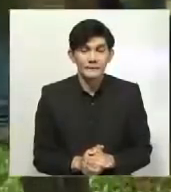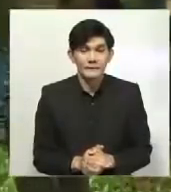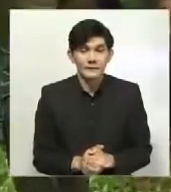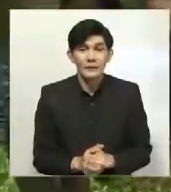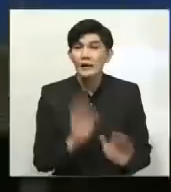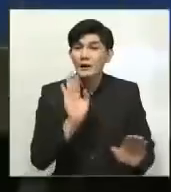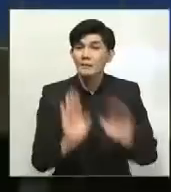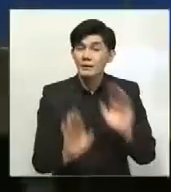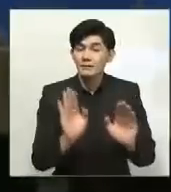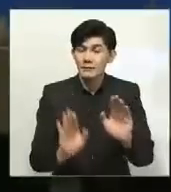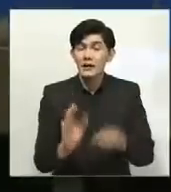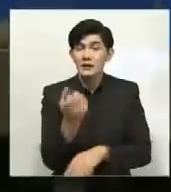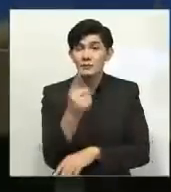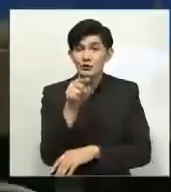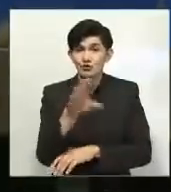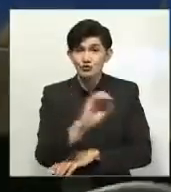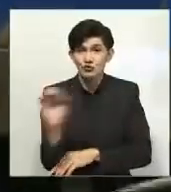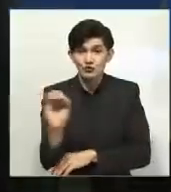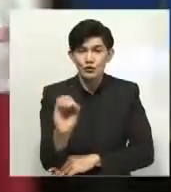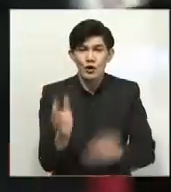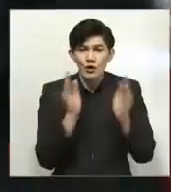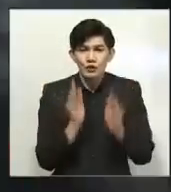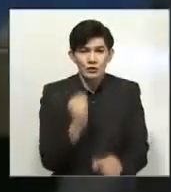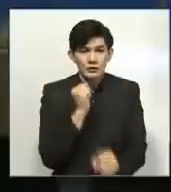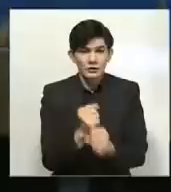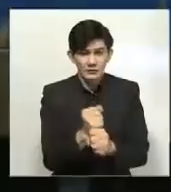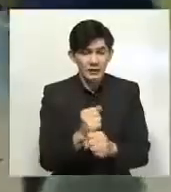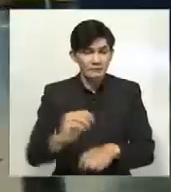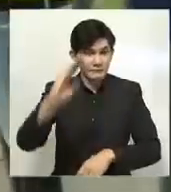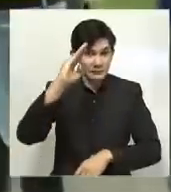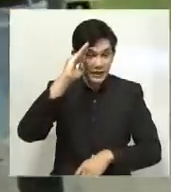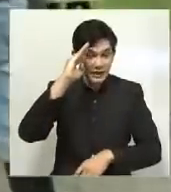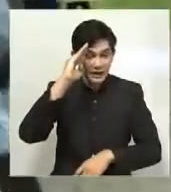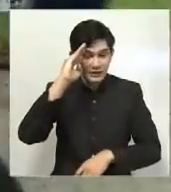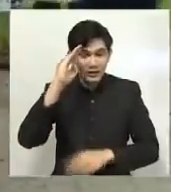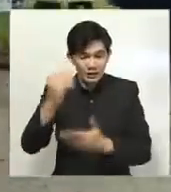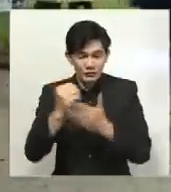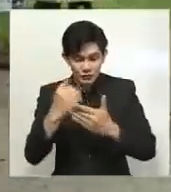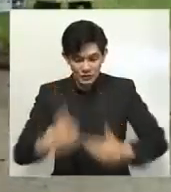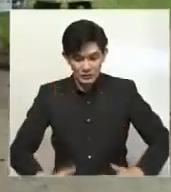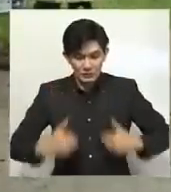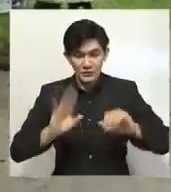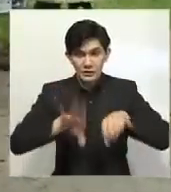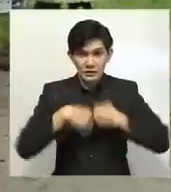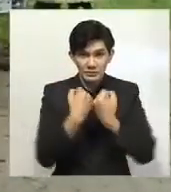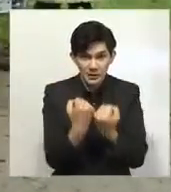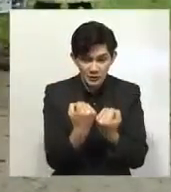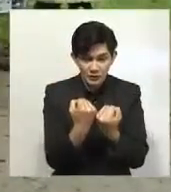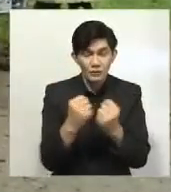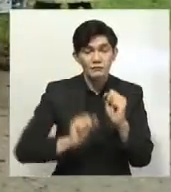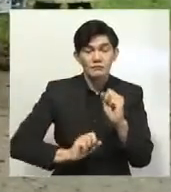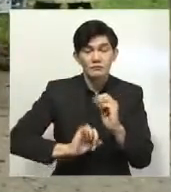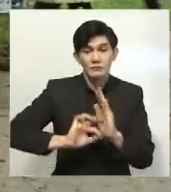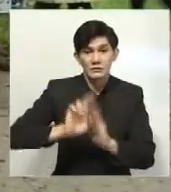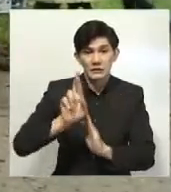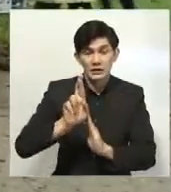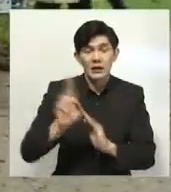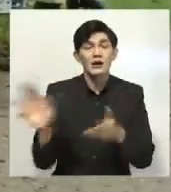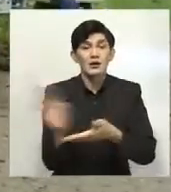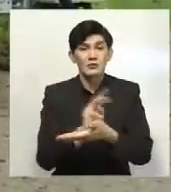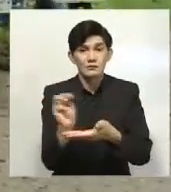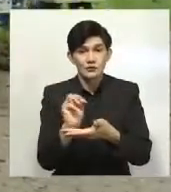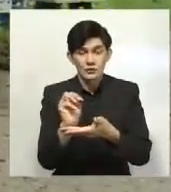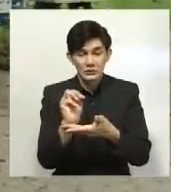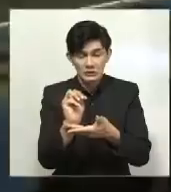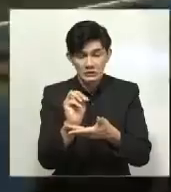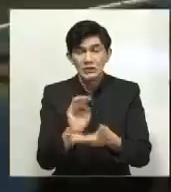ช่วงเวลาประมาณ 11:00 นนะครับได้มีกำลังผสมระหว่างเจ้าหน้าที่ทหารเจ้าหน้าที่กู้ภัยสมาคมศิริกรเชียงรายและมูลนิธิ